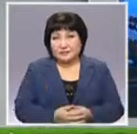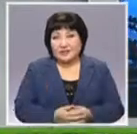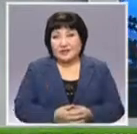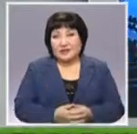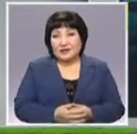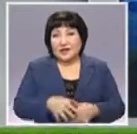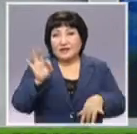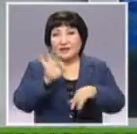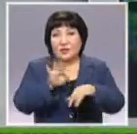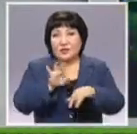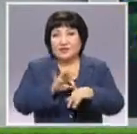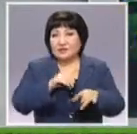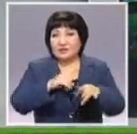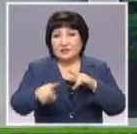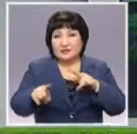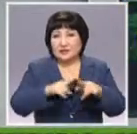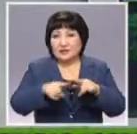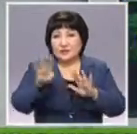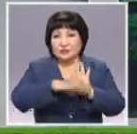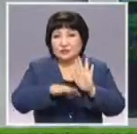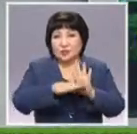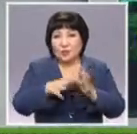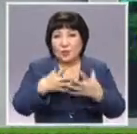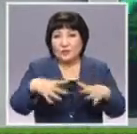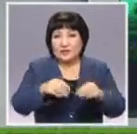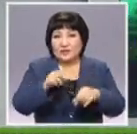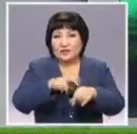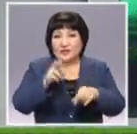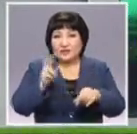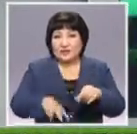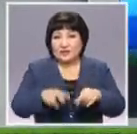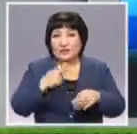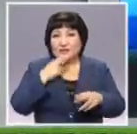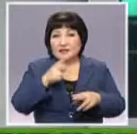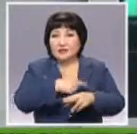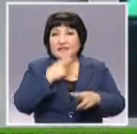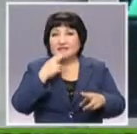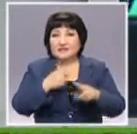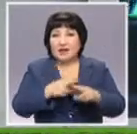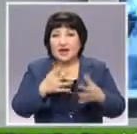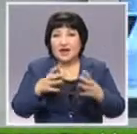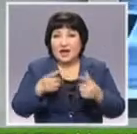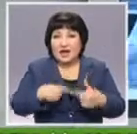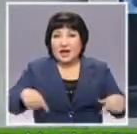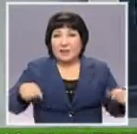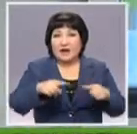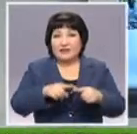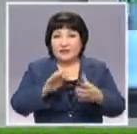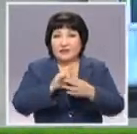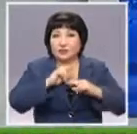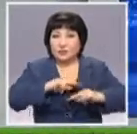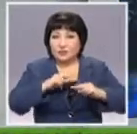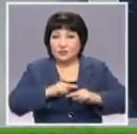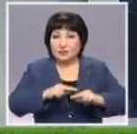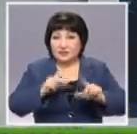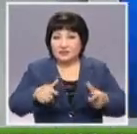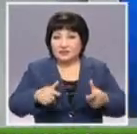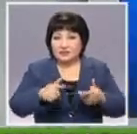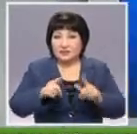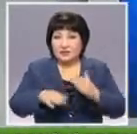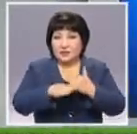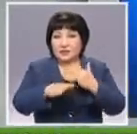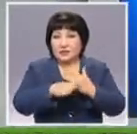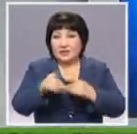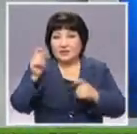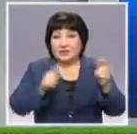Науқастың тез зарада сауығып кетуіне отбасылық дәрігер мен мейірбикелердің командалық жұмысы ықпалда салады. Алматыда өткен семинар-тренингте